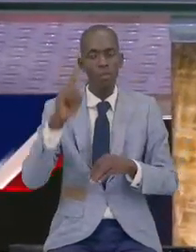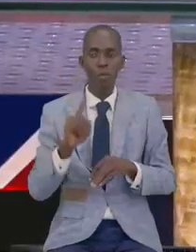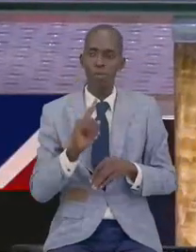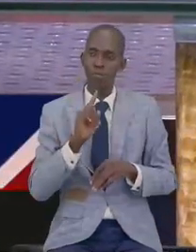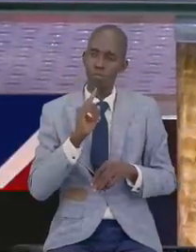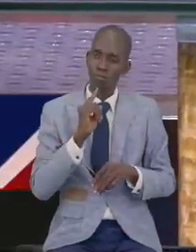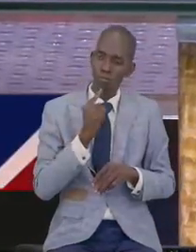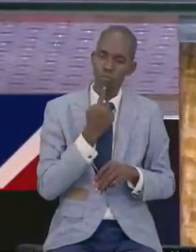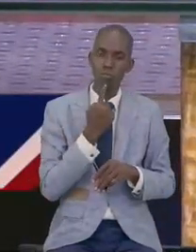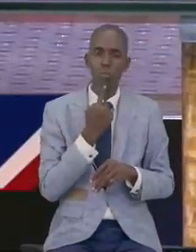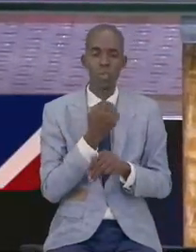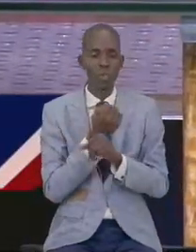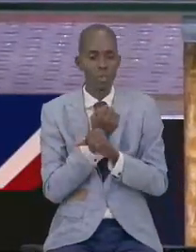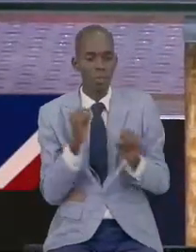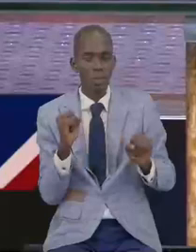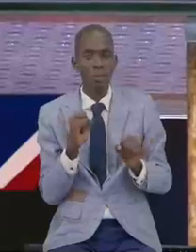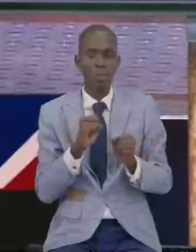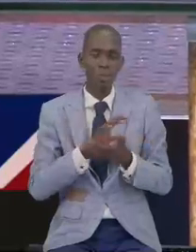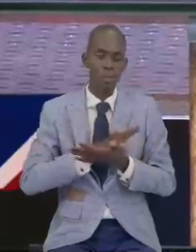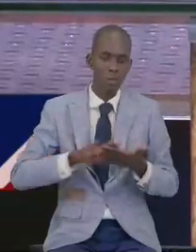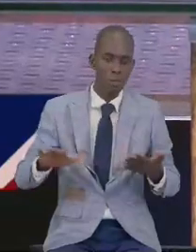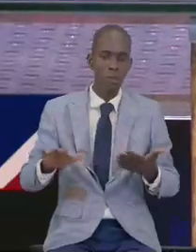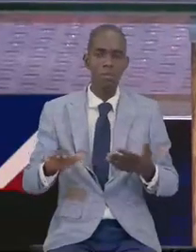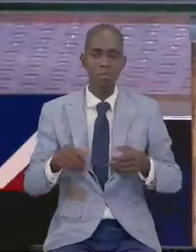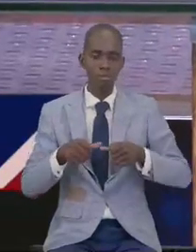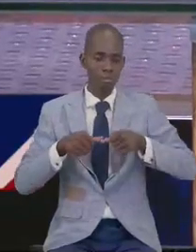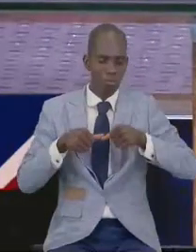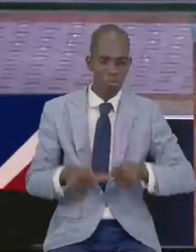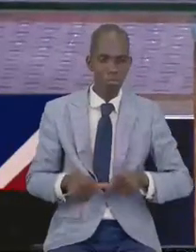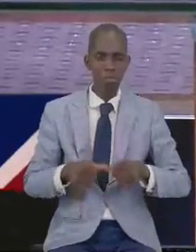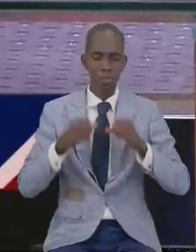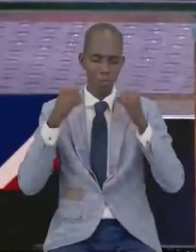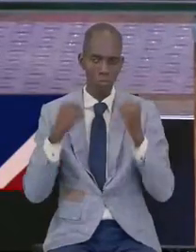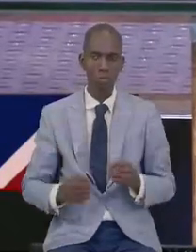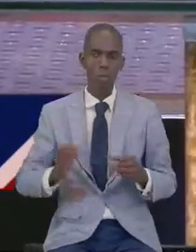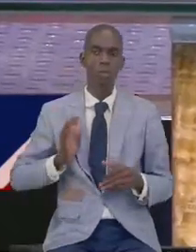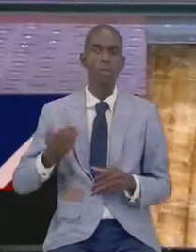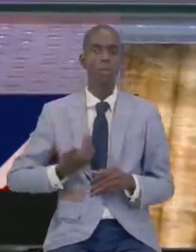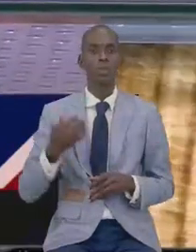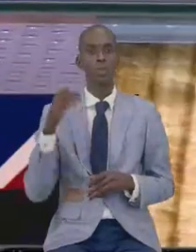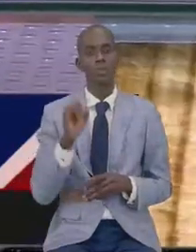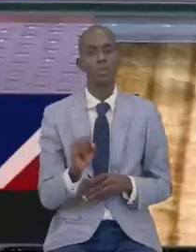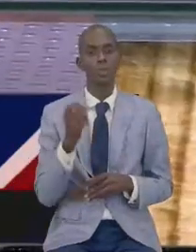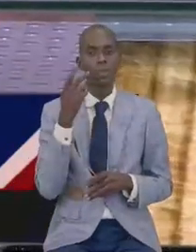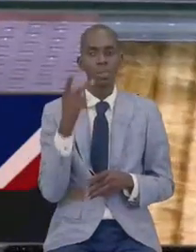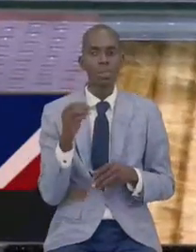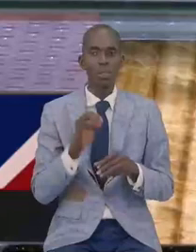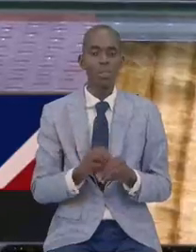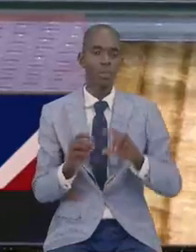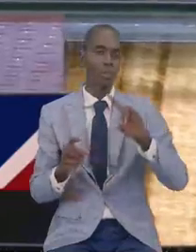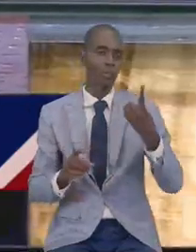sauvées, sanctifiées, fermes, fortifiées. Nous allons à